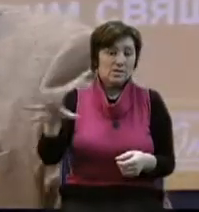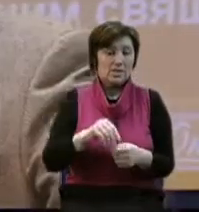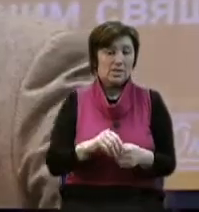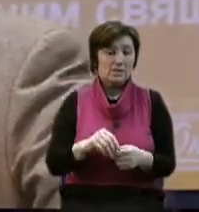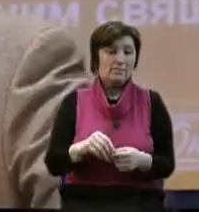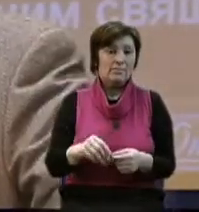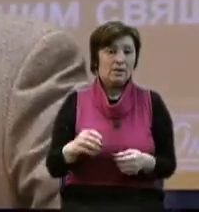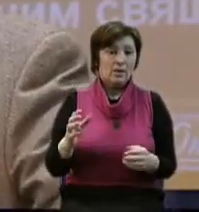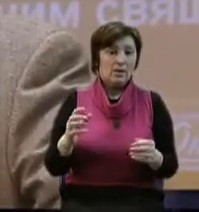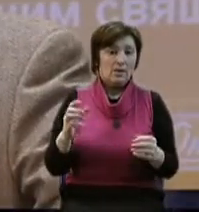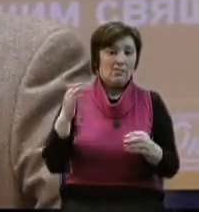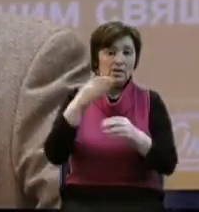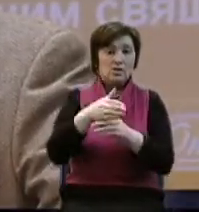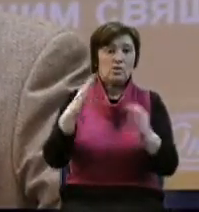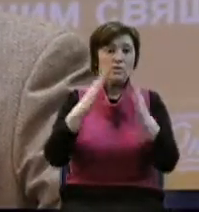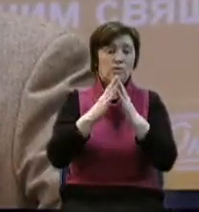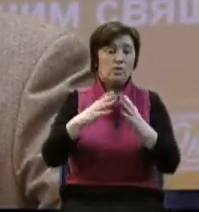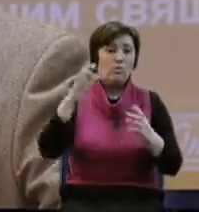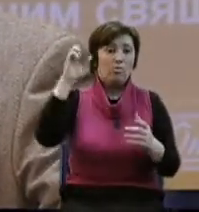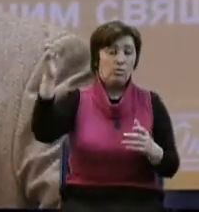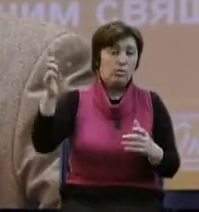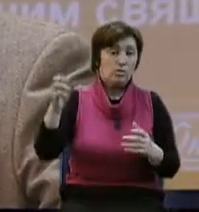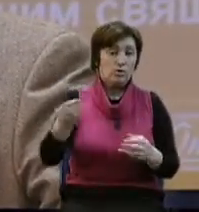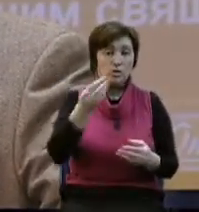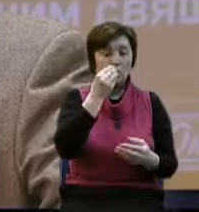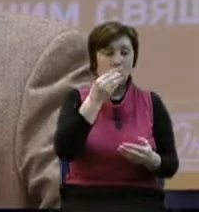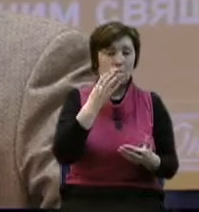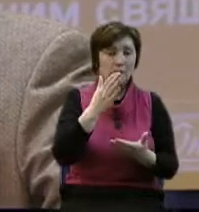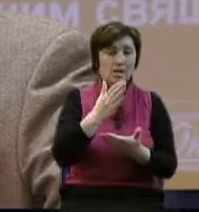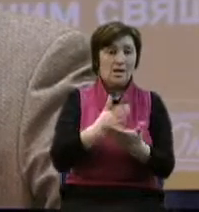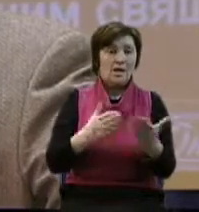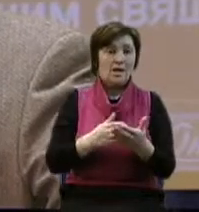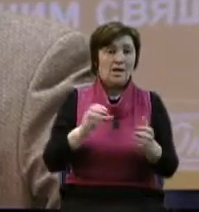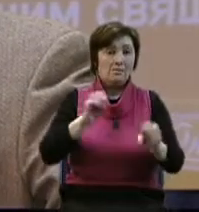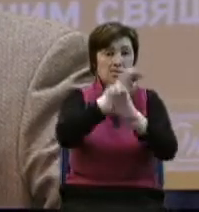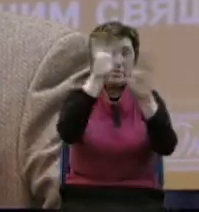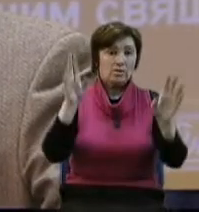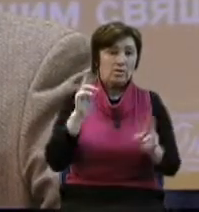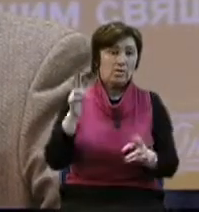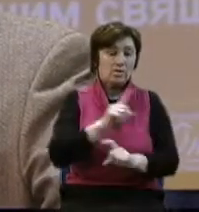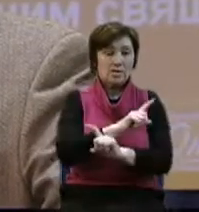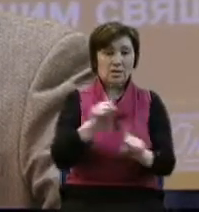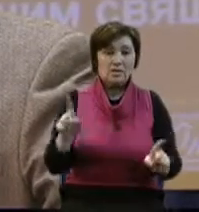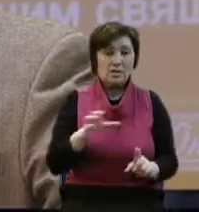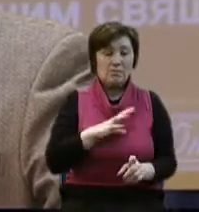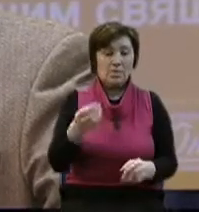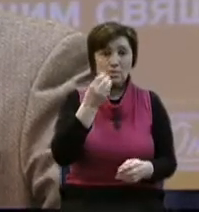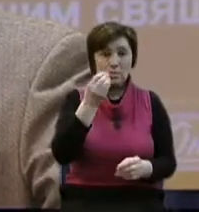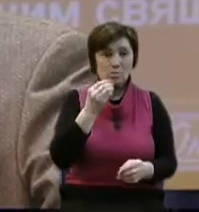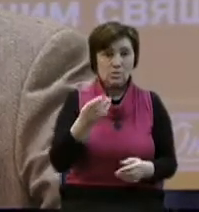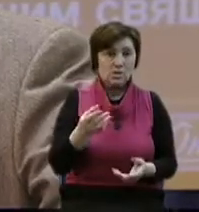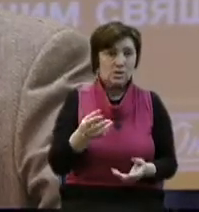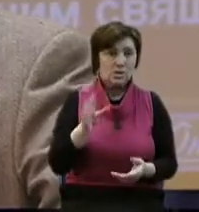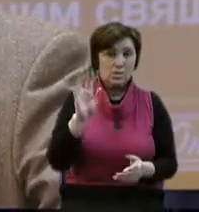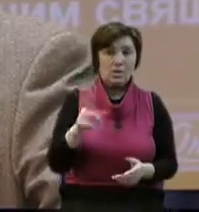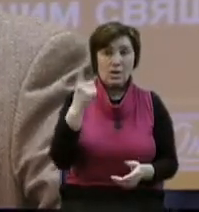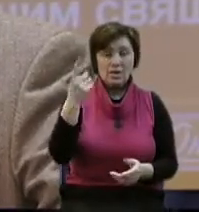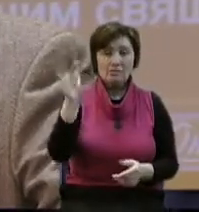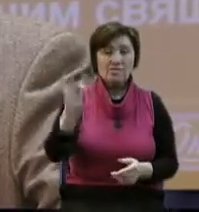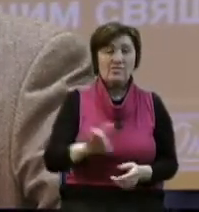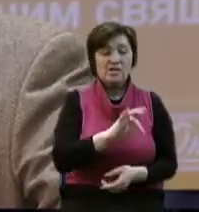хлебы, предложения которых не должно было есть ни ему, ни бывшим с ним, а только одним